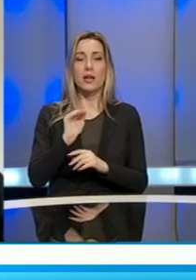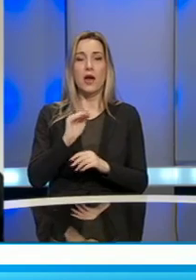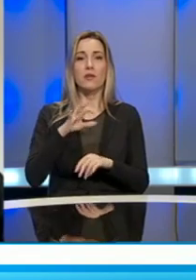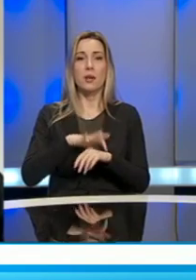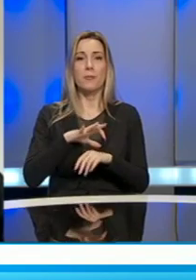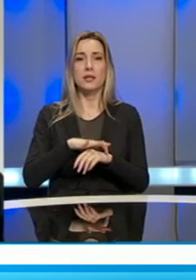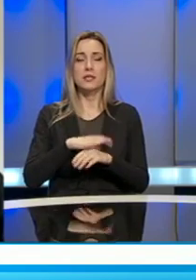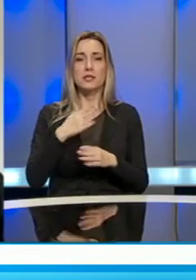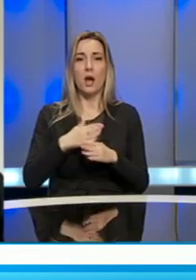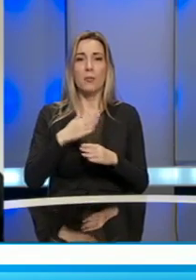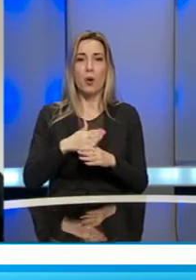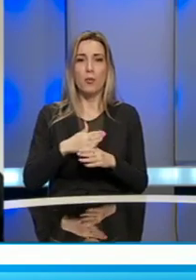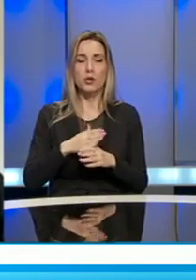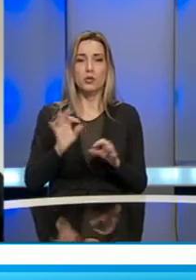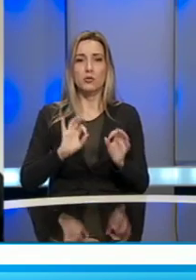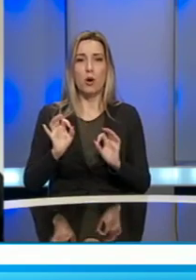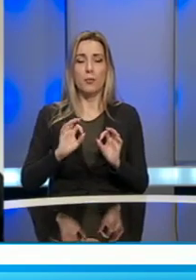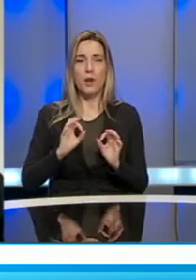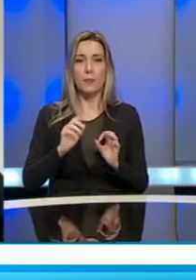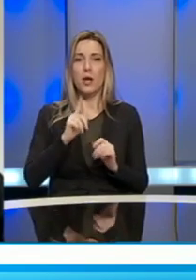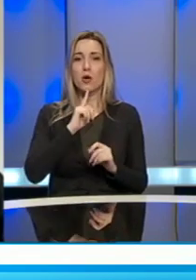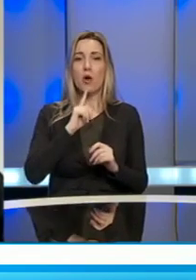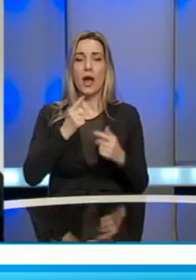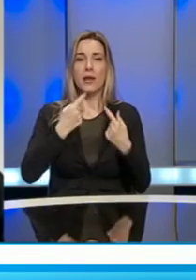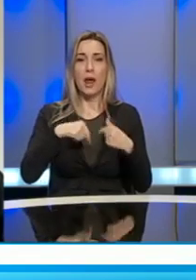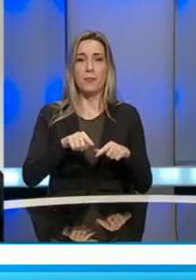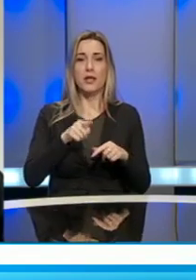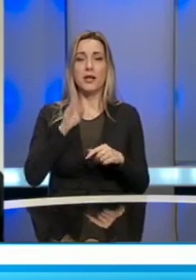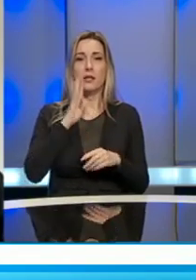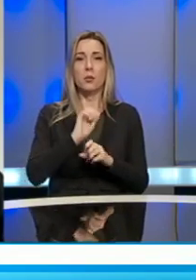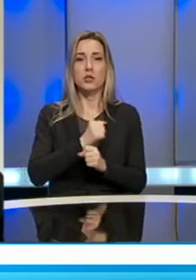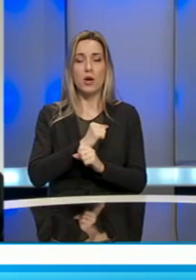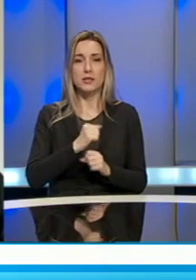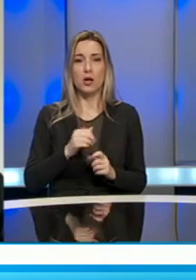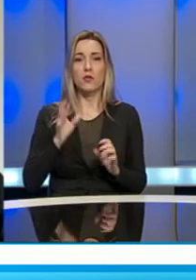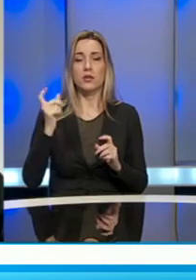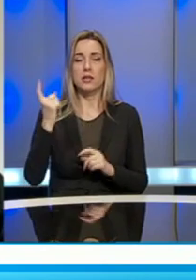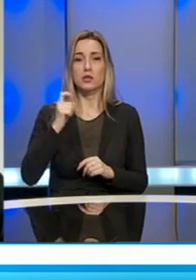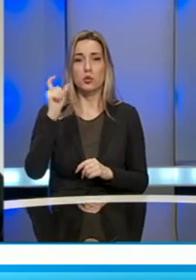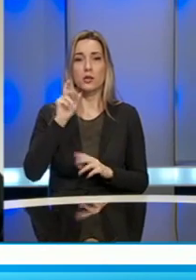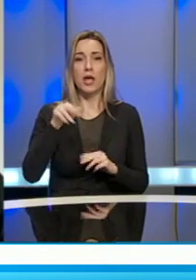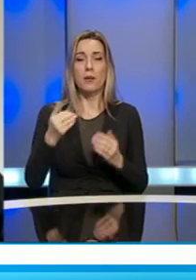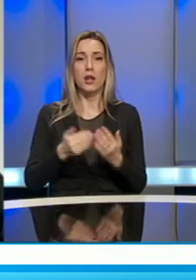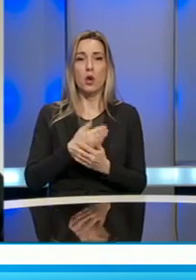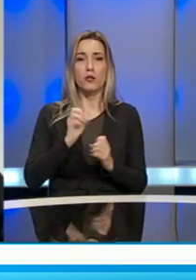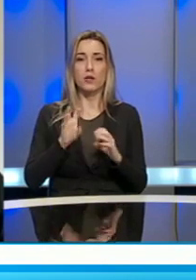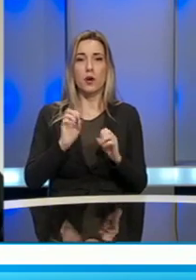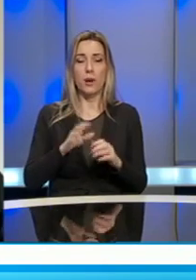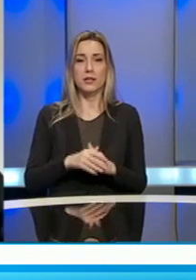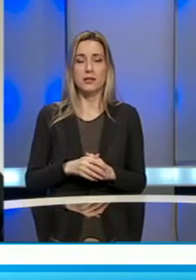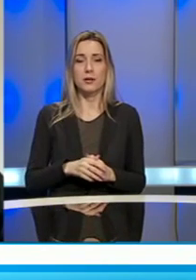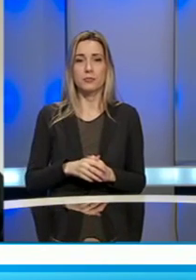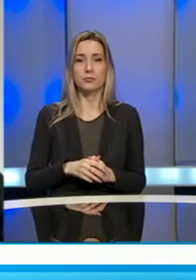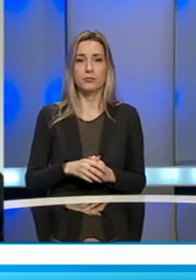medicinska, odnosno pomoć u medicinskoj opremi koja je namijenjena za Bosnu i Hercegovinu iz Turske. Imali novih informacija kada je pomoć ta